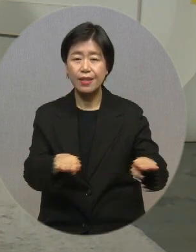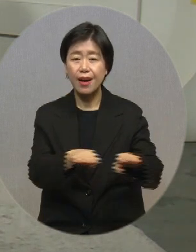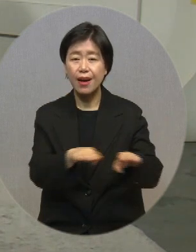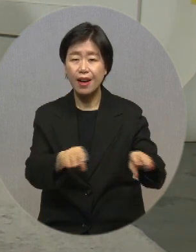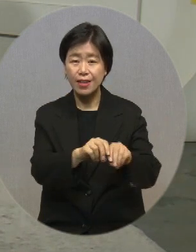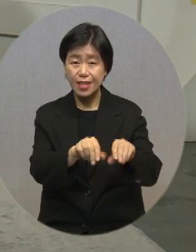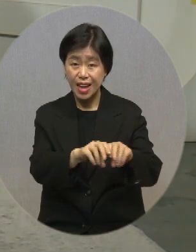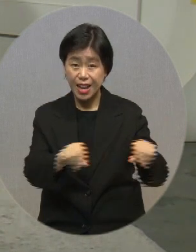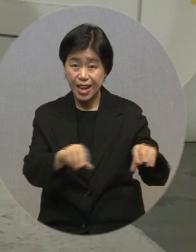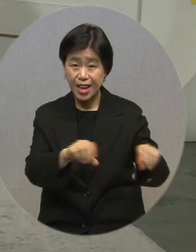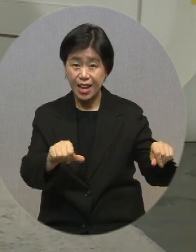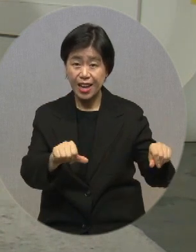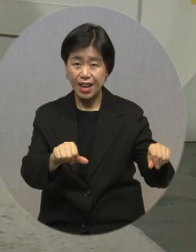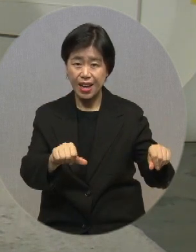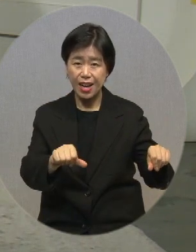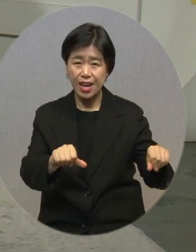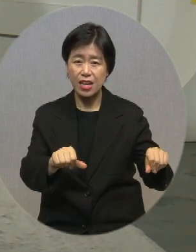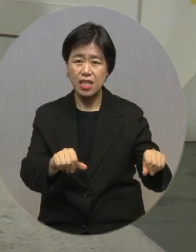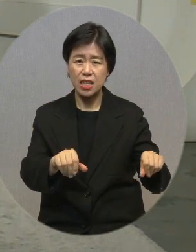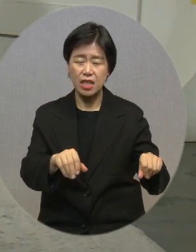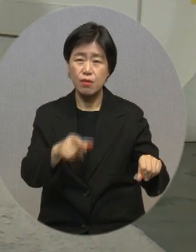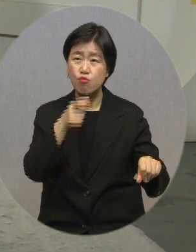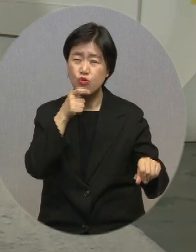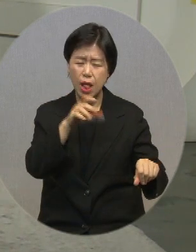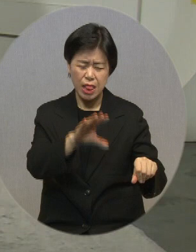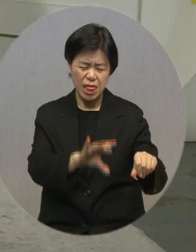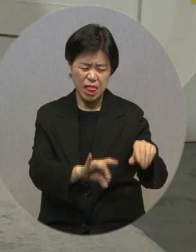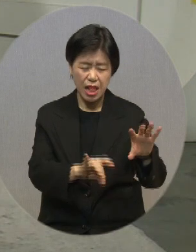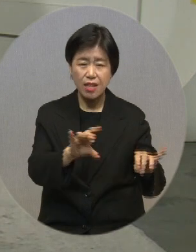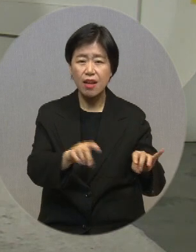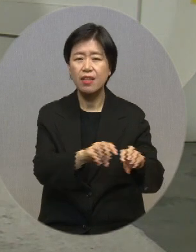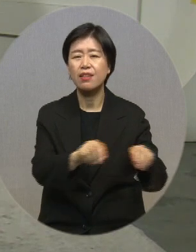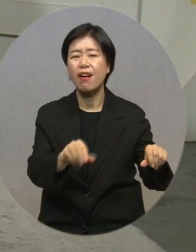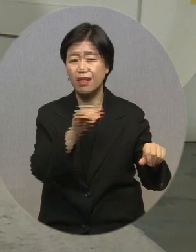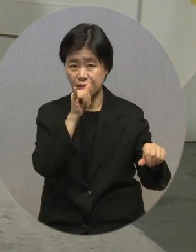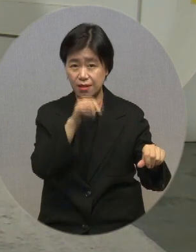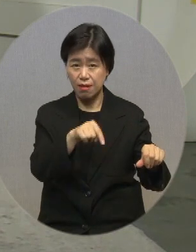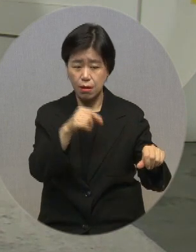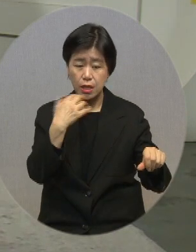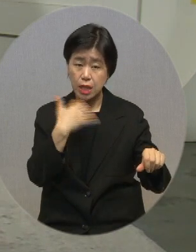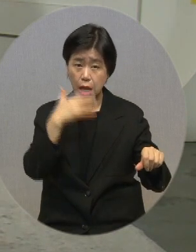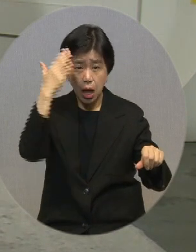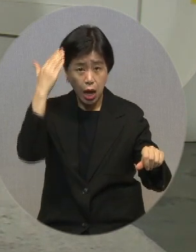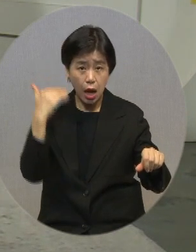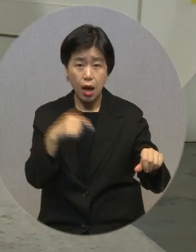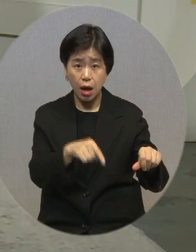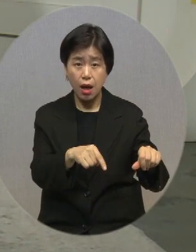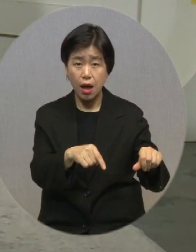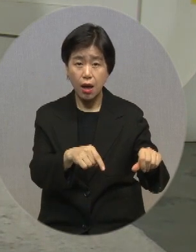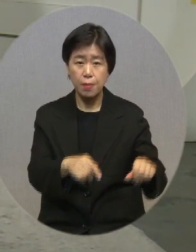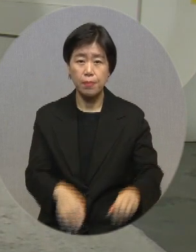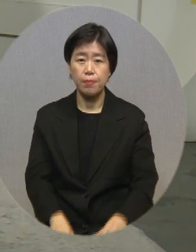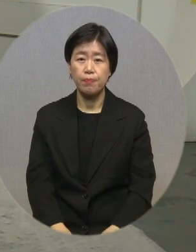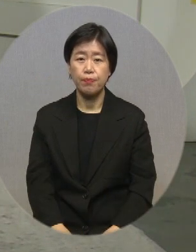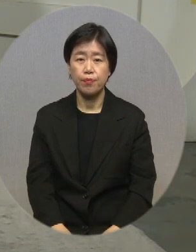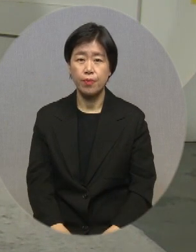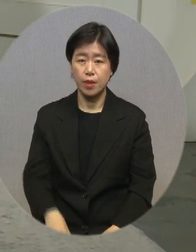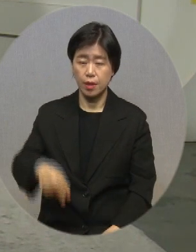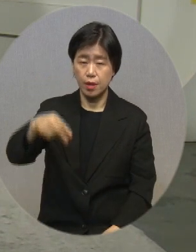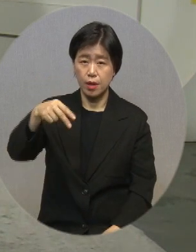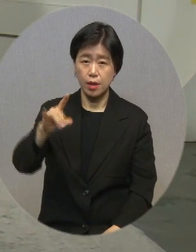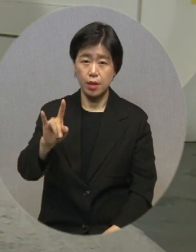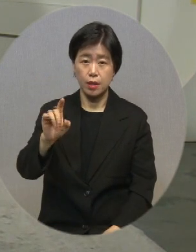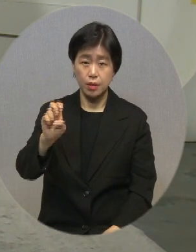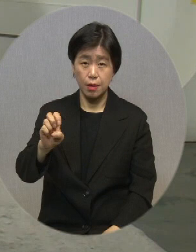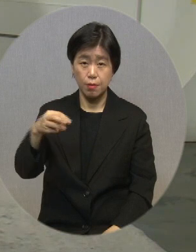기름진 진흙 있잖아요. 아, 진흙? 약간 껌해요. 아, 네. 네네. 거기다가 이제 그 철원 평내에 보면은 샘통이라고